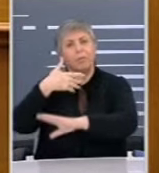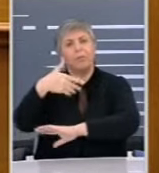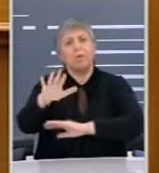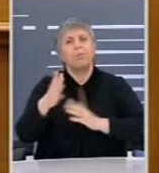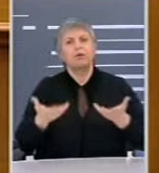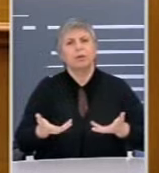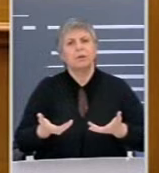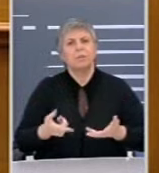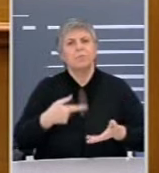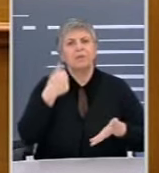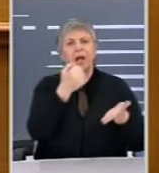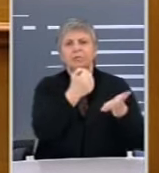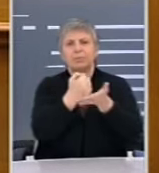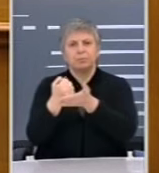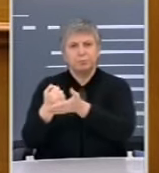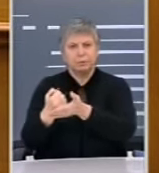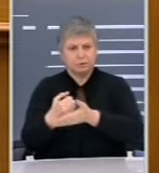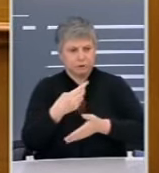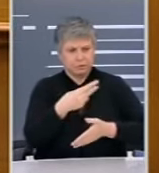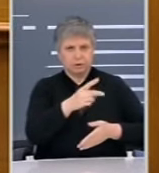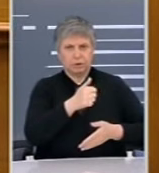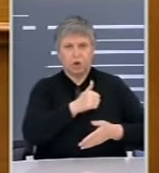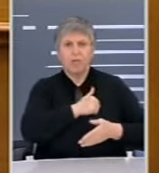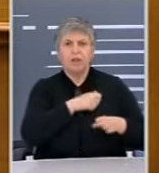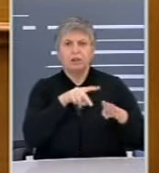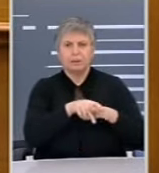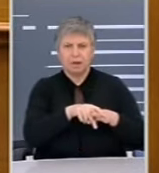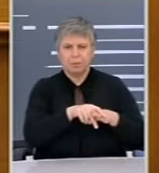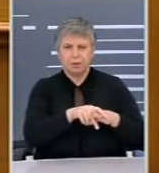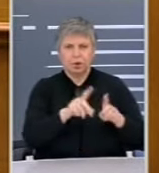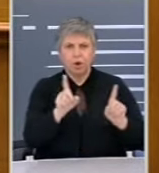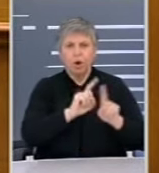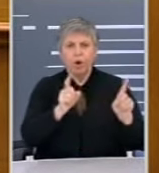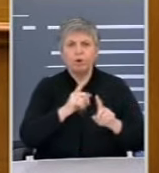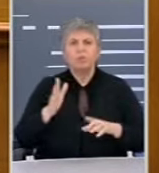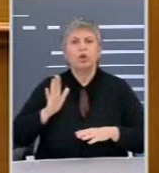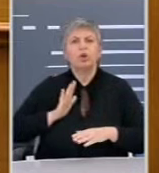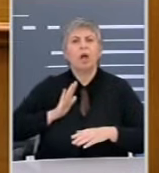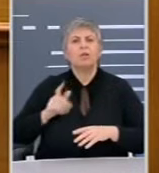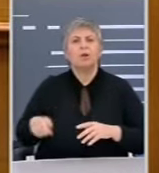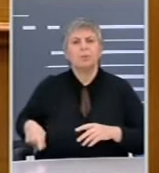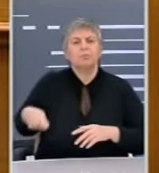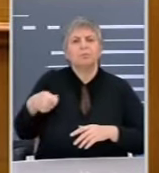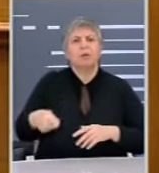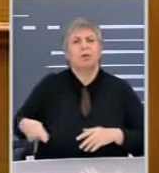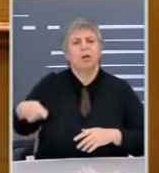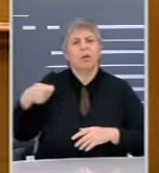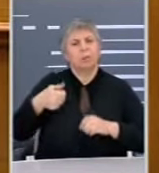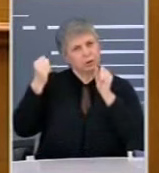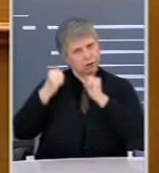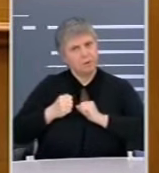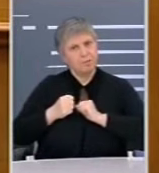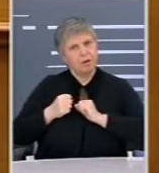χρήματα αυτά δεν ανήκουν στους τραπεζίτες ανήκουν στον ελληνικό λαό ο οποίος πληρώνει τελικά τα σπασμένα